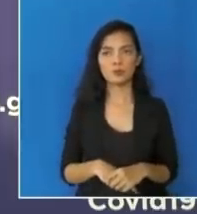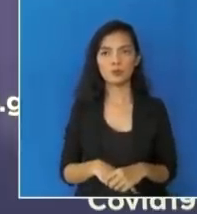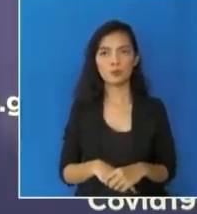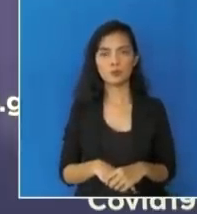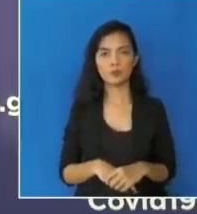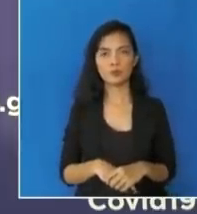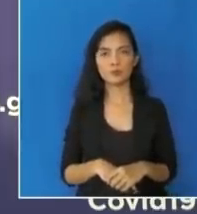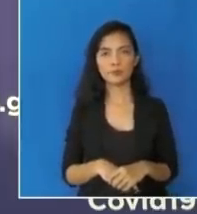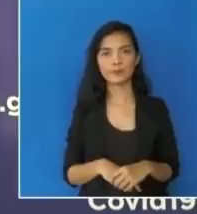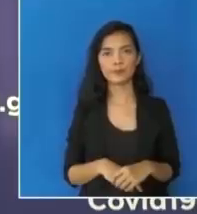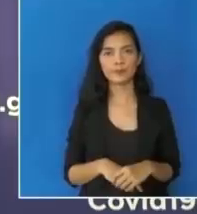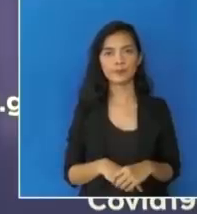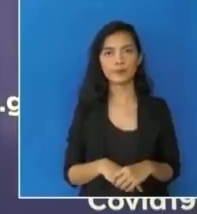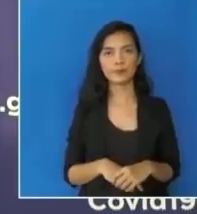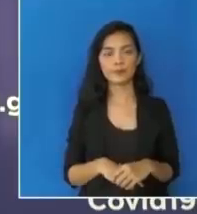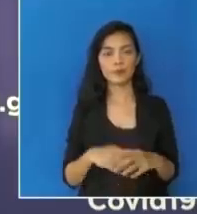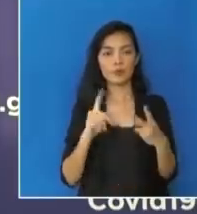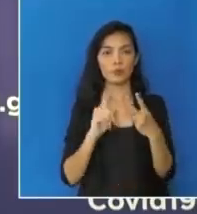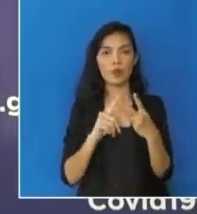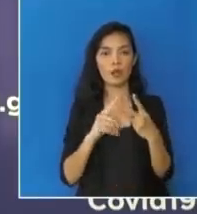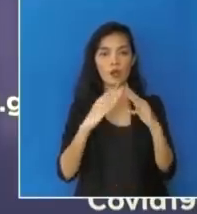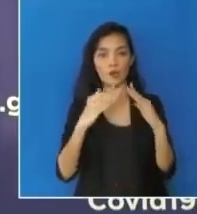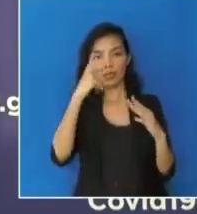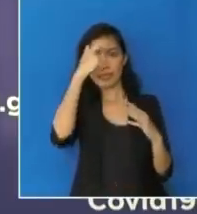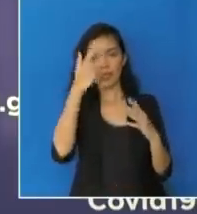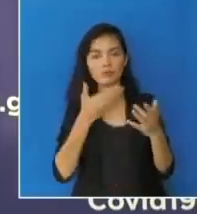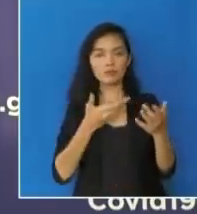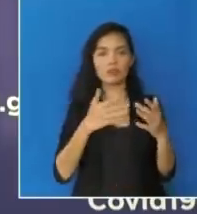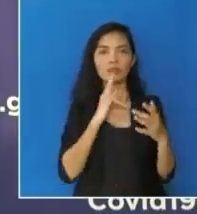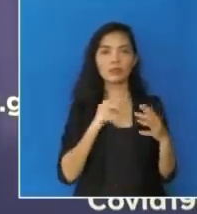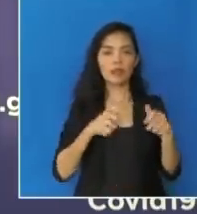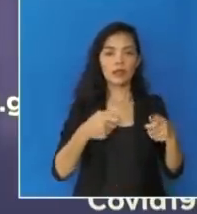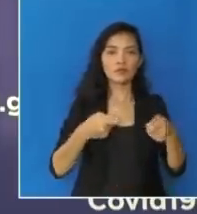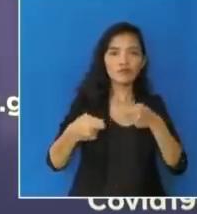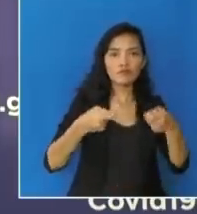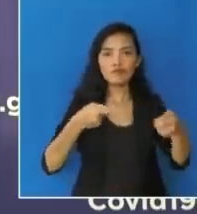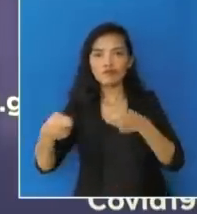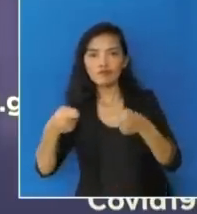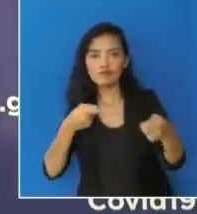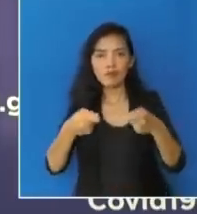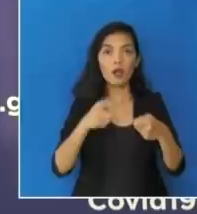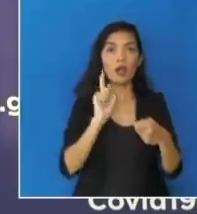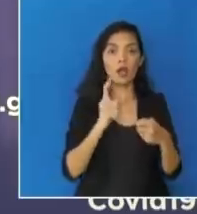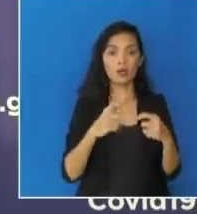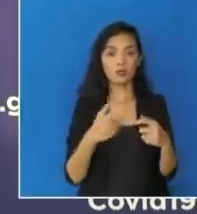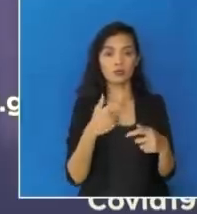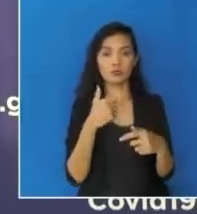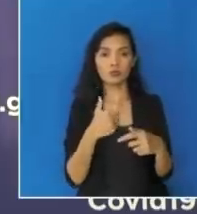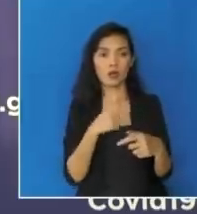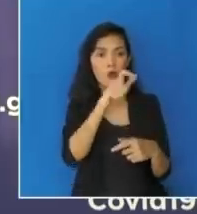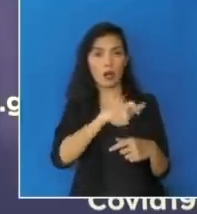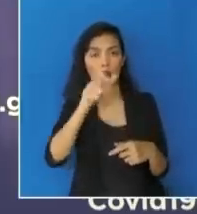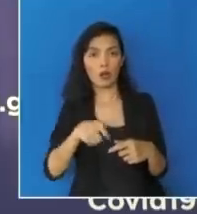Yang kedua adalah pengelolaan rumah sakit. Dengan mengupayakan secara maksimal,